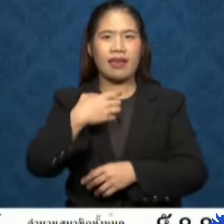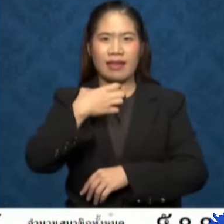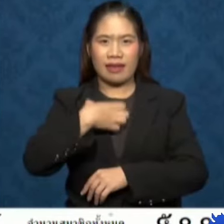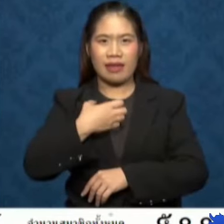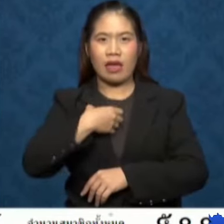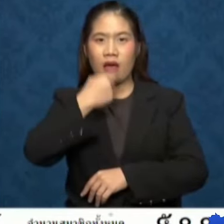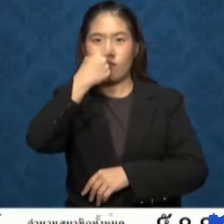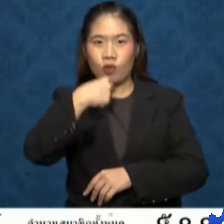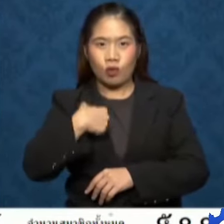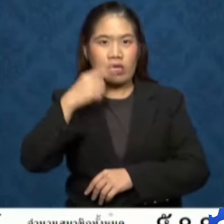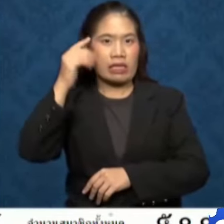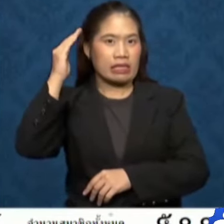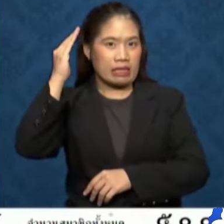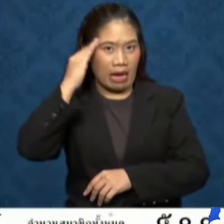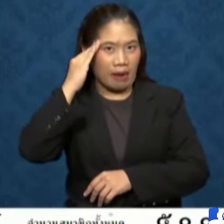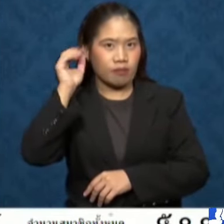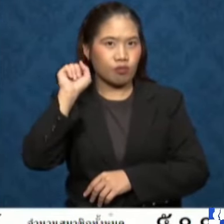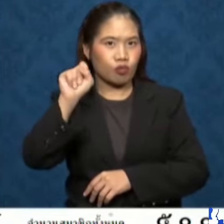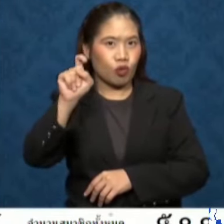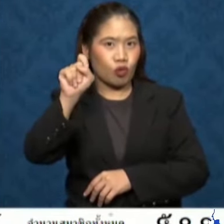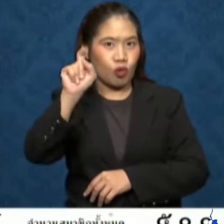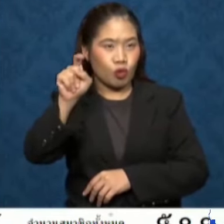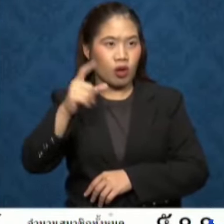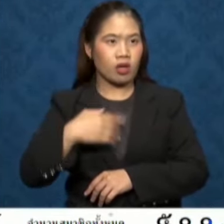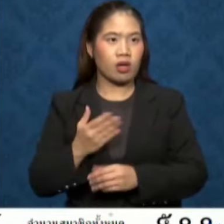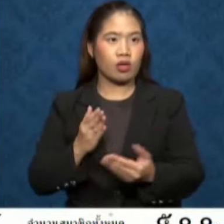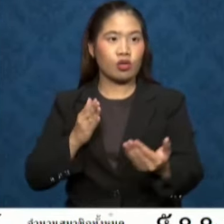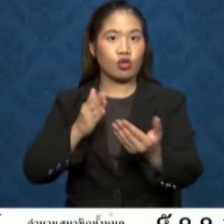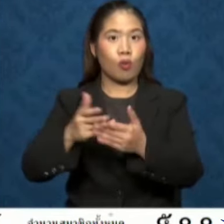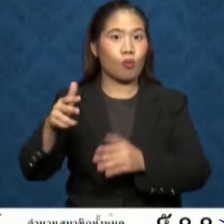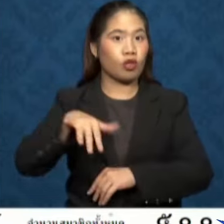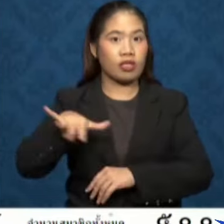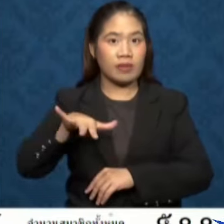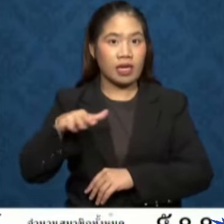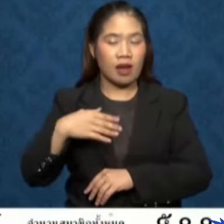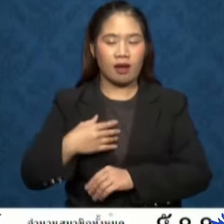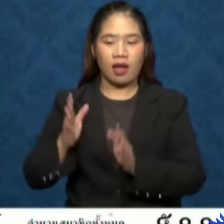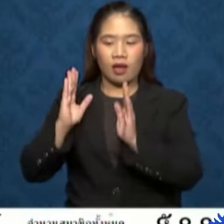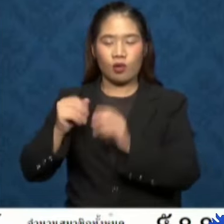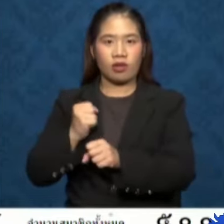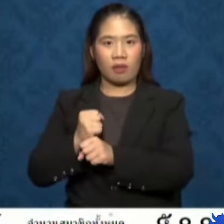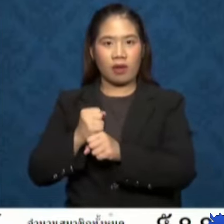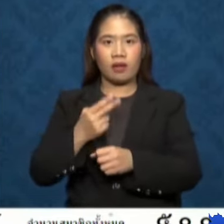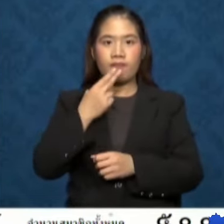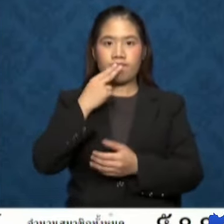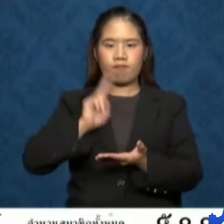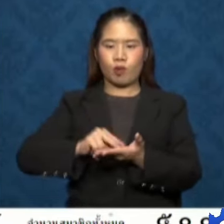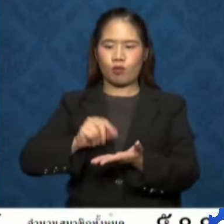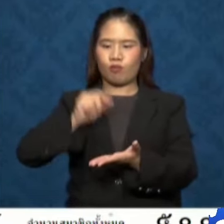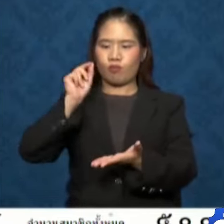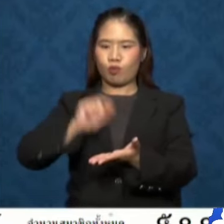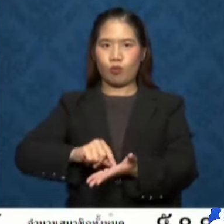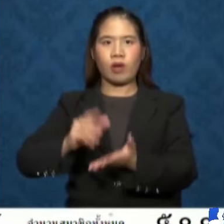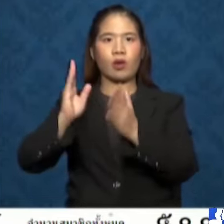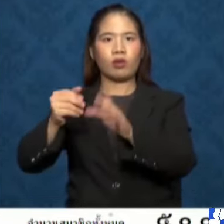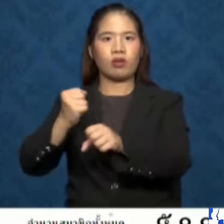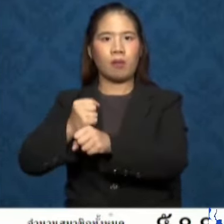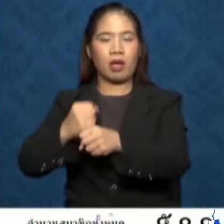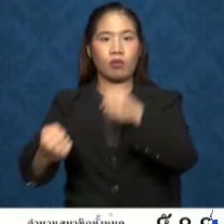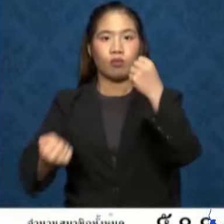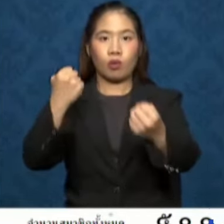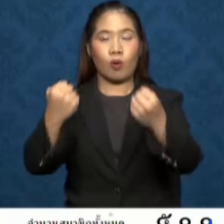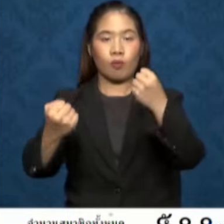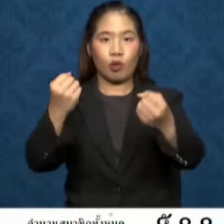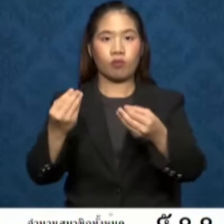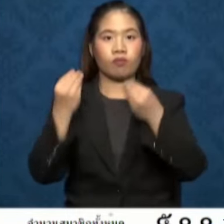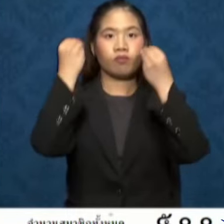ด่วนไม่ได้ส่งตามช่องทางปกตินะเซ็นแกกให้เจ้าหน้าที่ขับรถเอาไปให้ที่กระทรวงกลาโหมด้วย